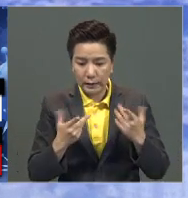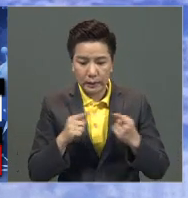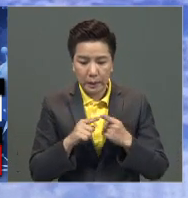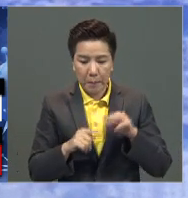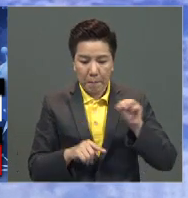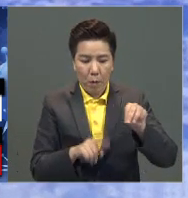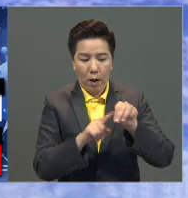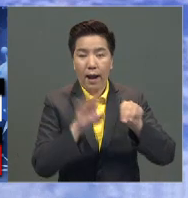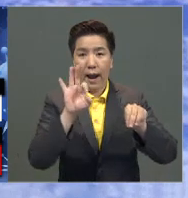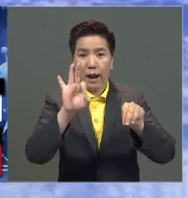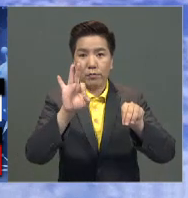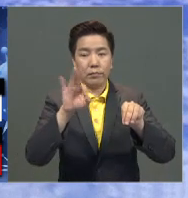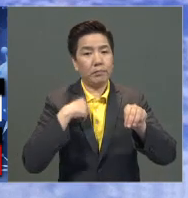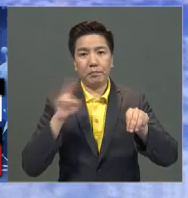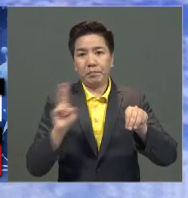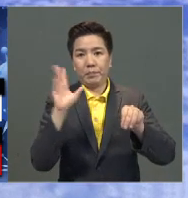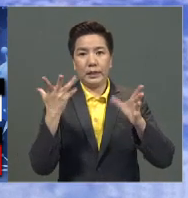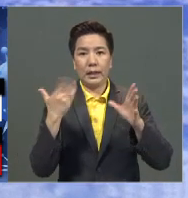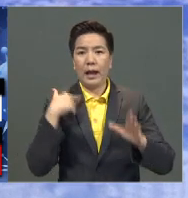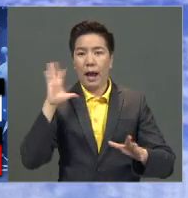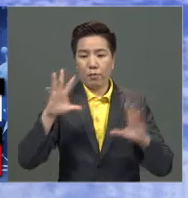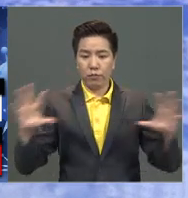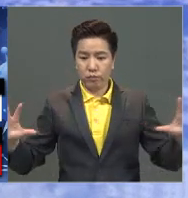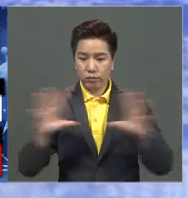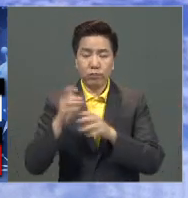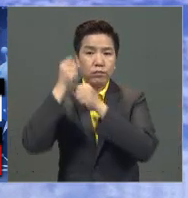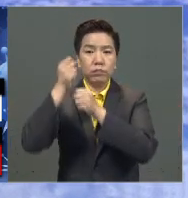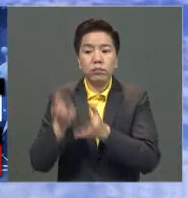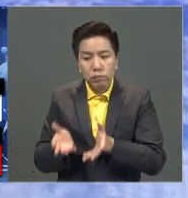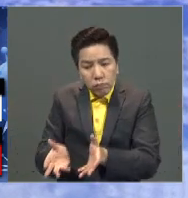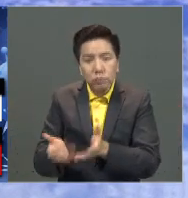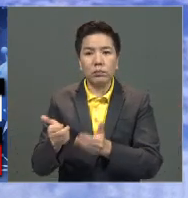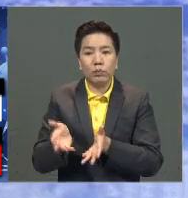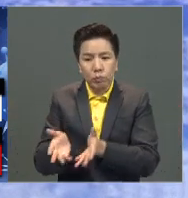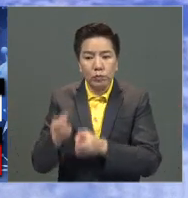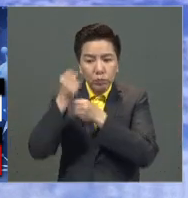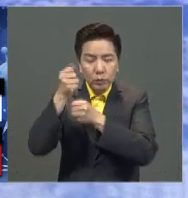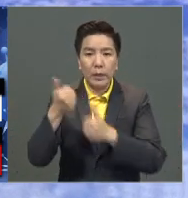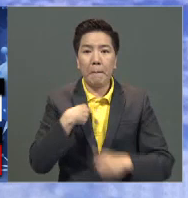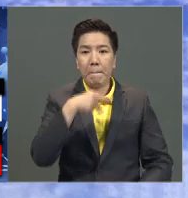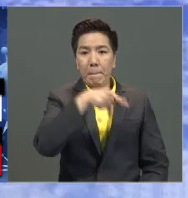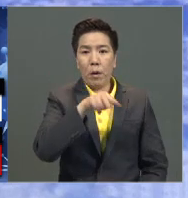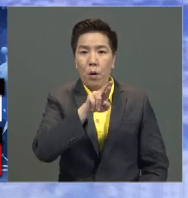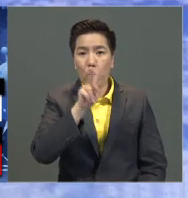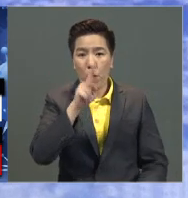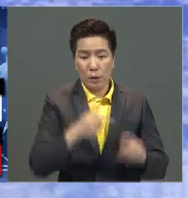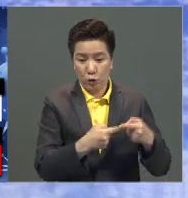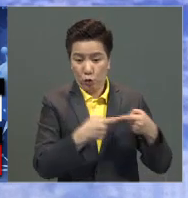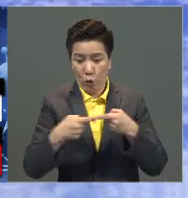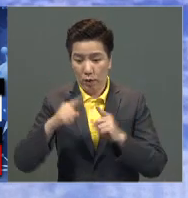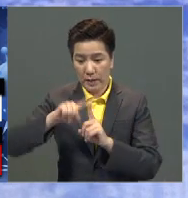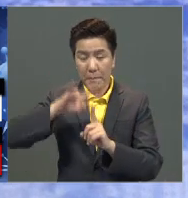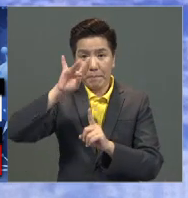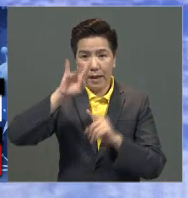ตรา9ของพรกฉุกเฉินมาห้ามการชุมนุมเพื่อแสดงให้เห็นว่าพรกฉุกเฉินที่เราจะต่อในเดือนสิงหาคม